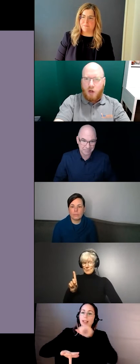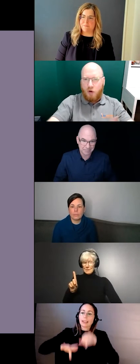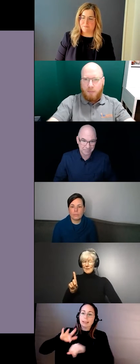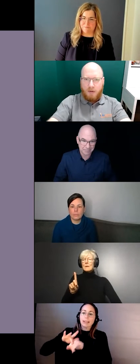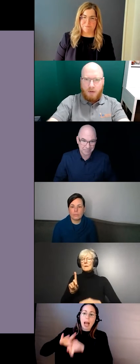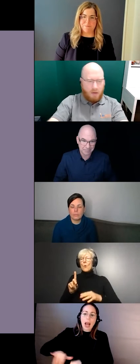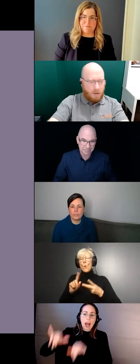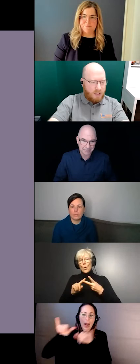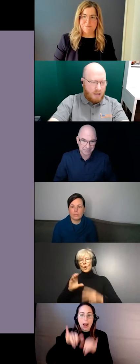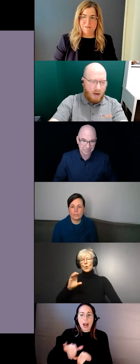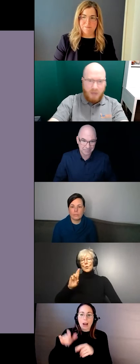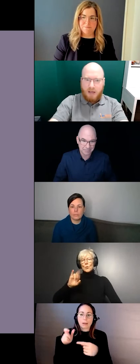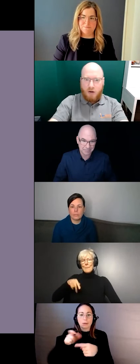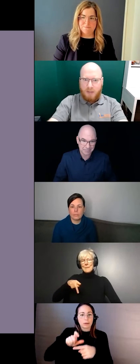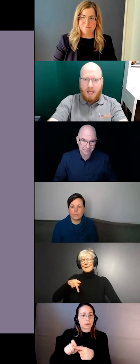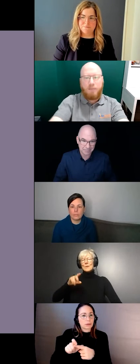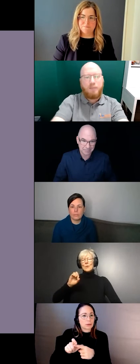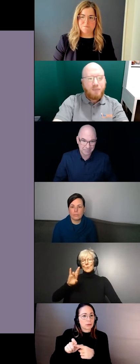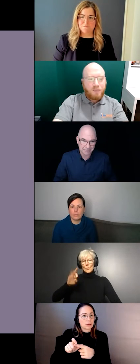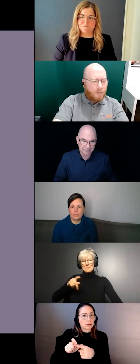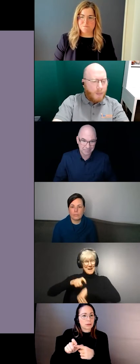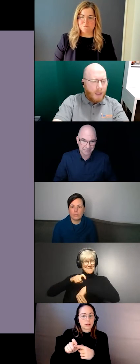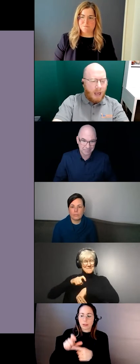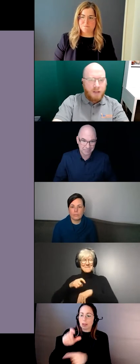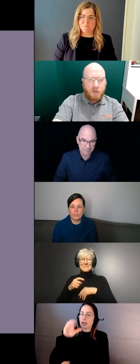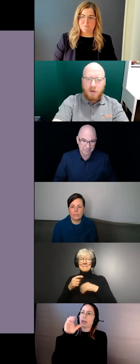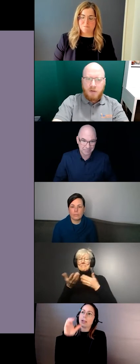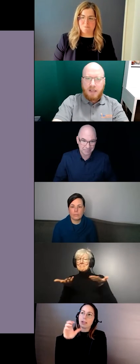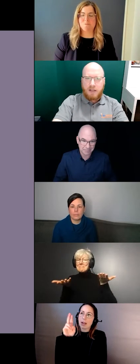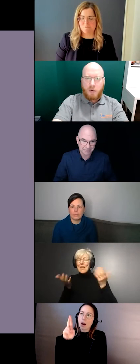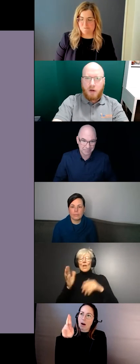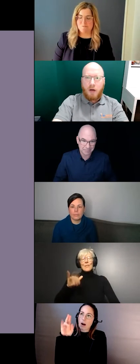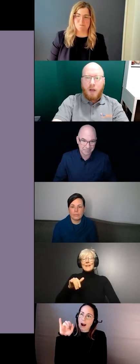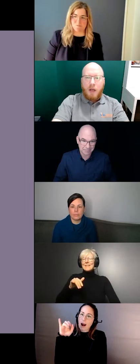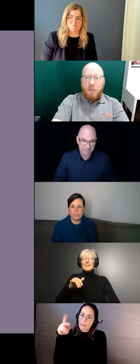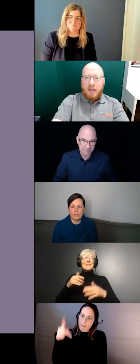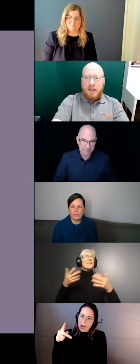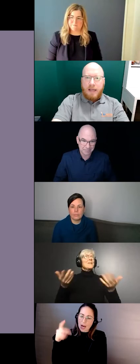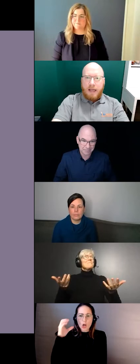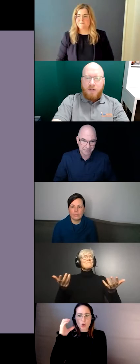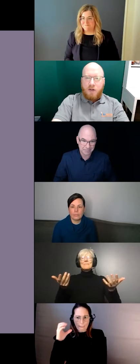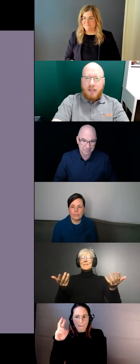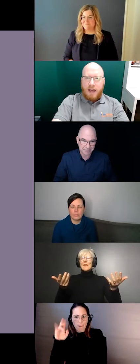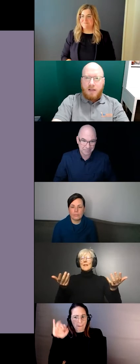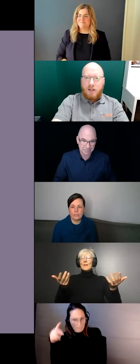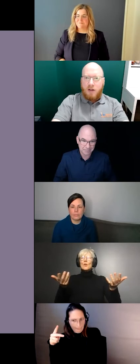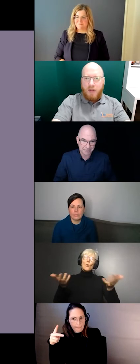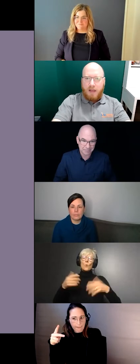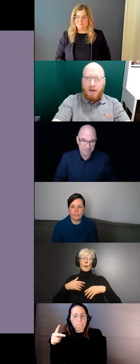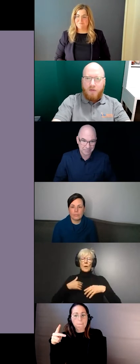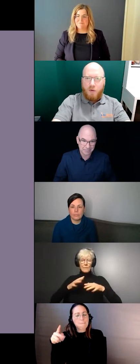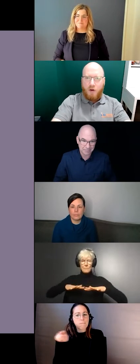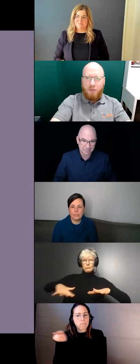CRIP, C-R-I-P, CRIP time. C'est une de ces choses qui, en fait, si on conçoit quelque